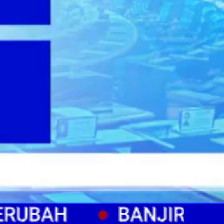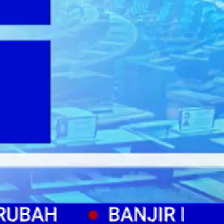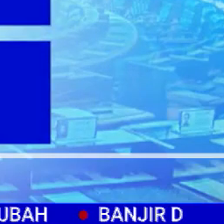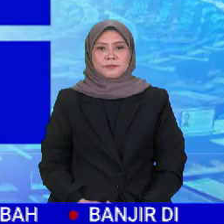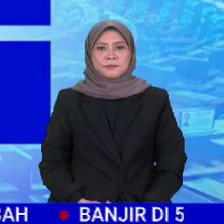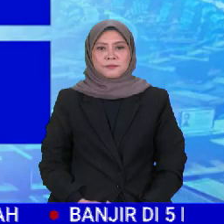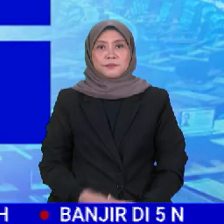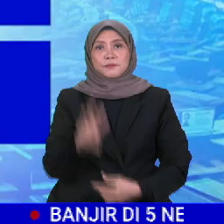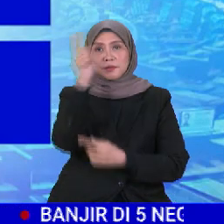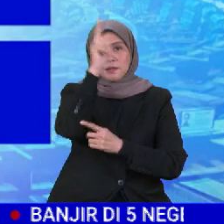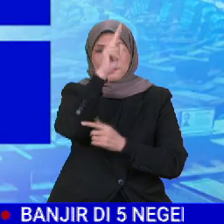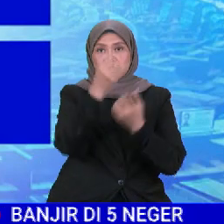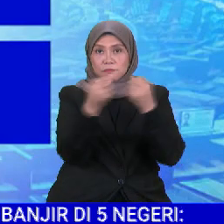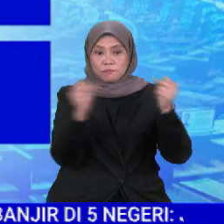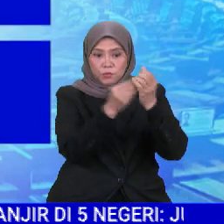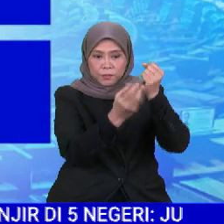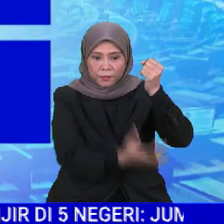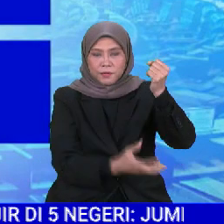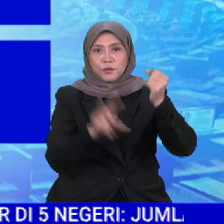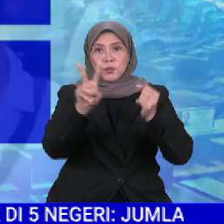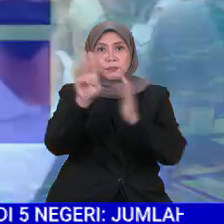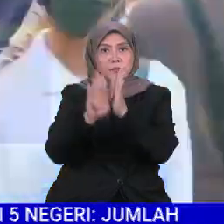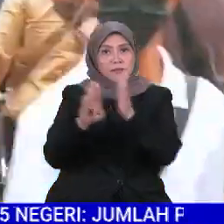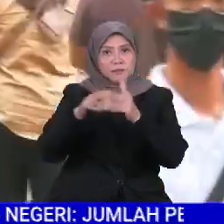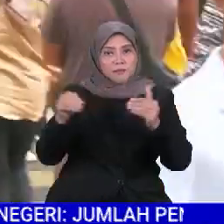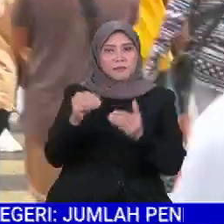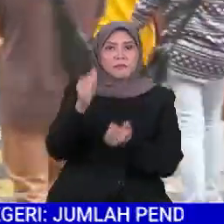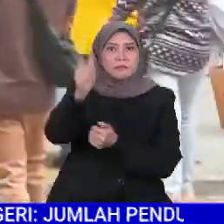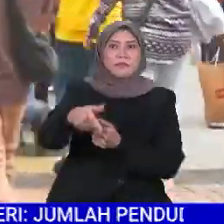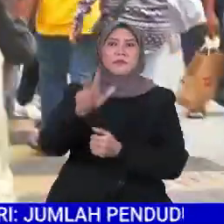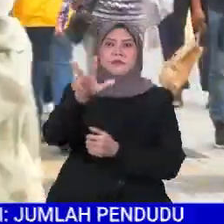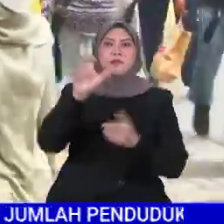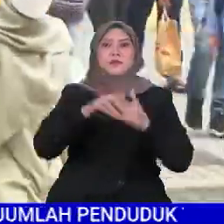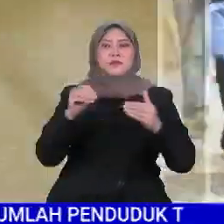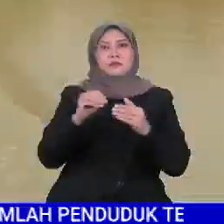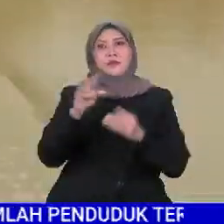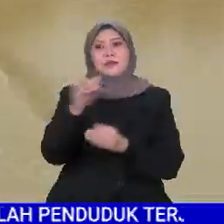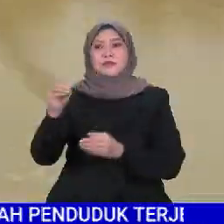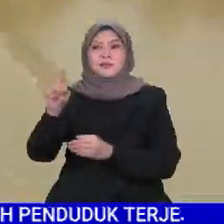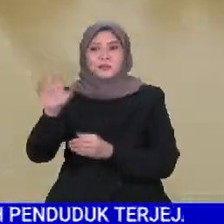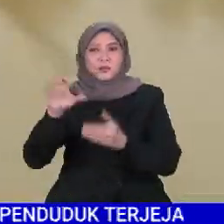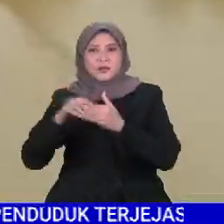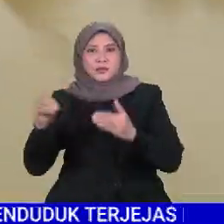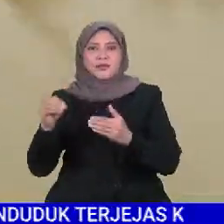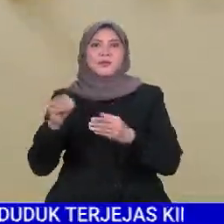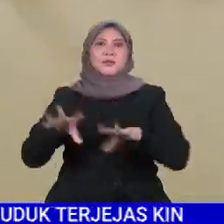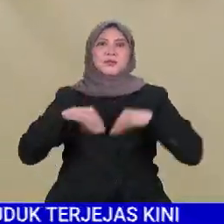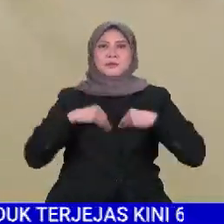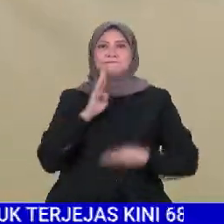Kerajaan memperuntukkan RM2 bilion melibatkan kadar RM300 bagi setiap isi rumah dan RM100 untuk penerima